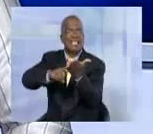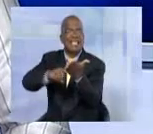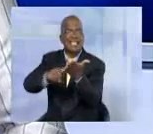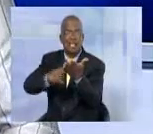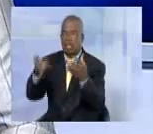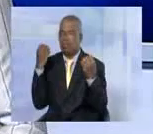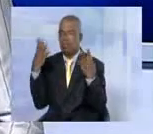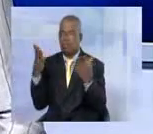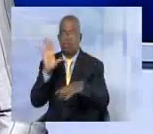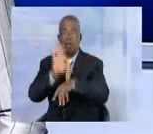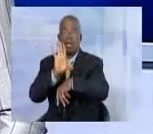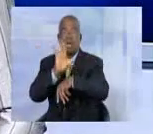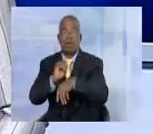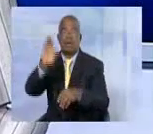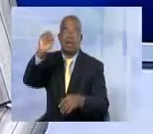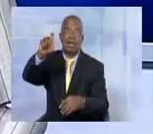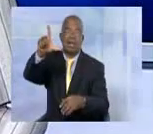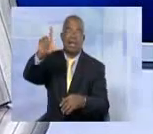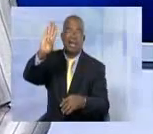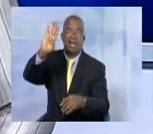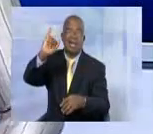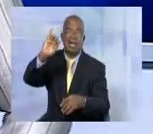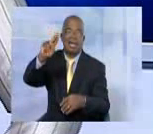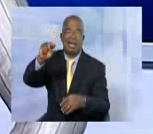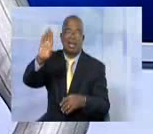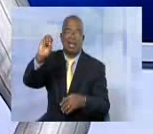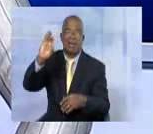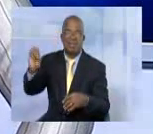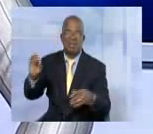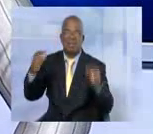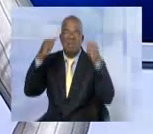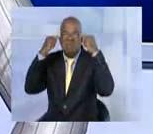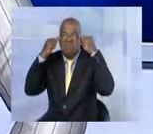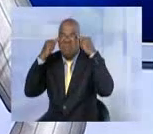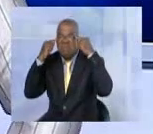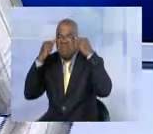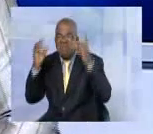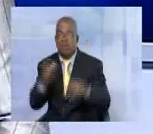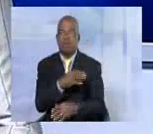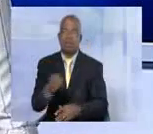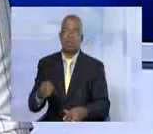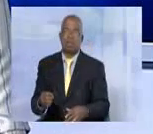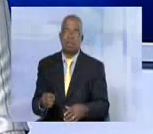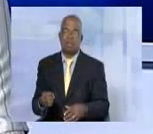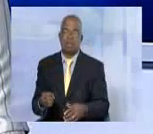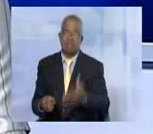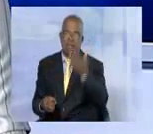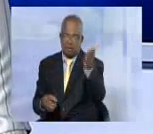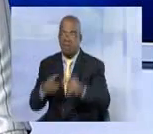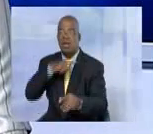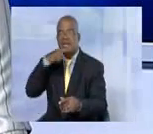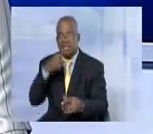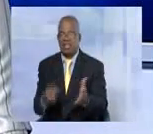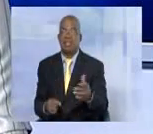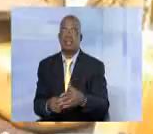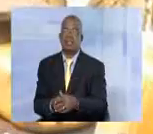de leur famille. Une association décide donc de mener la lutte pour le bien-être et l'insertion des albinos en